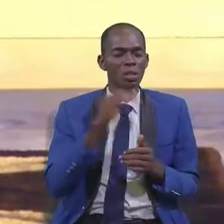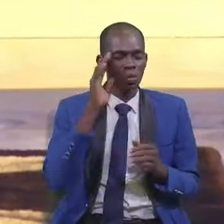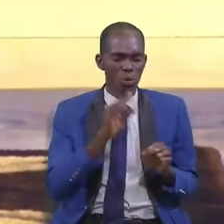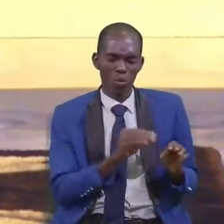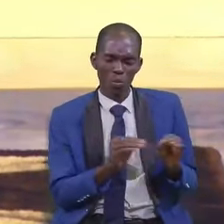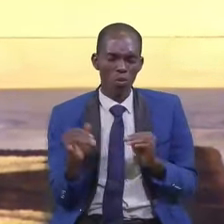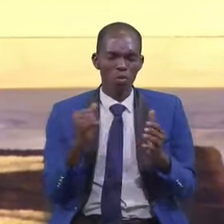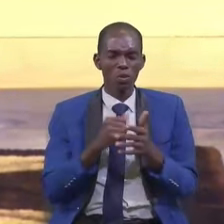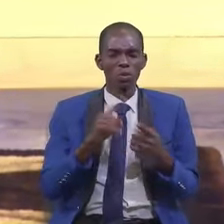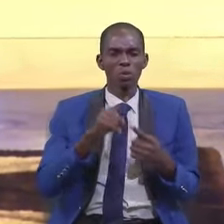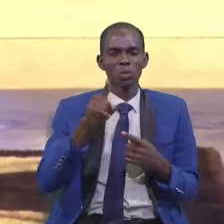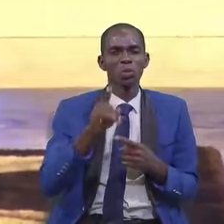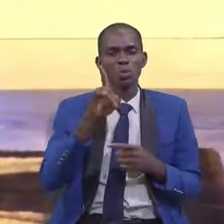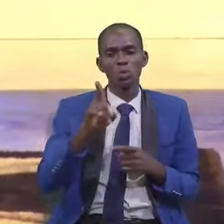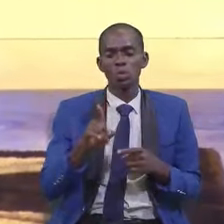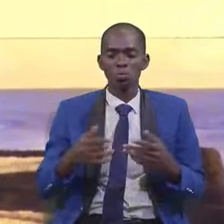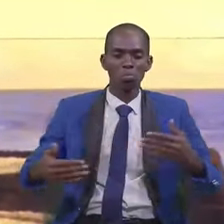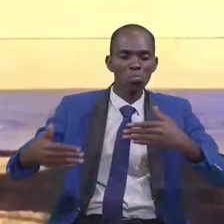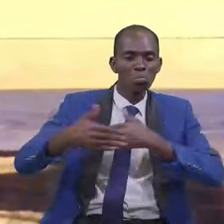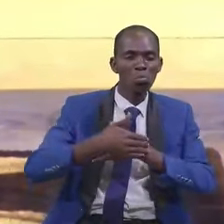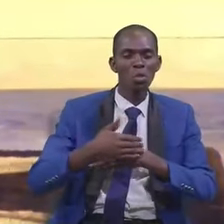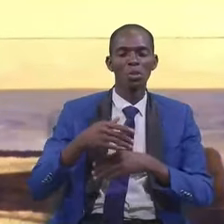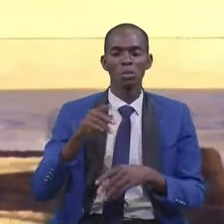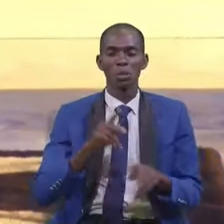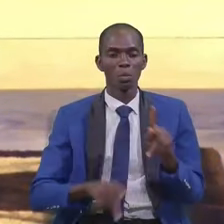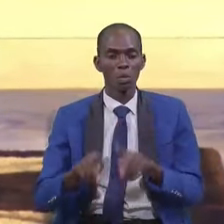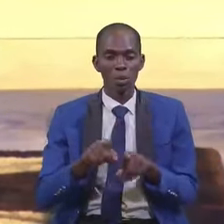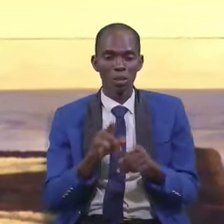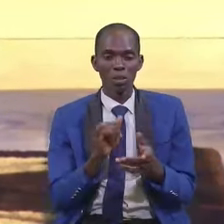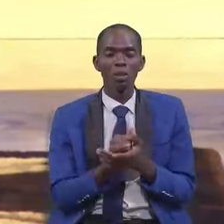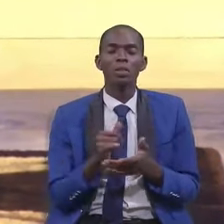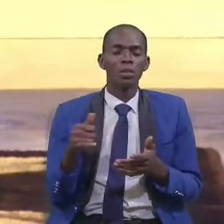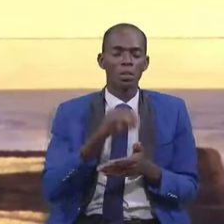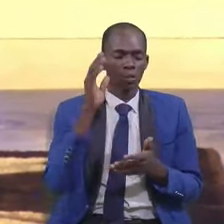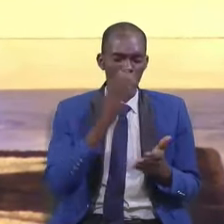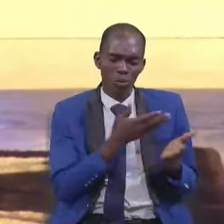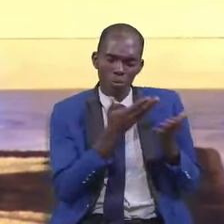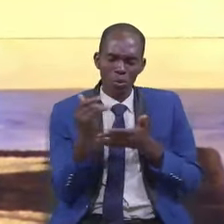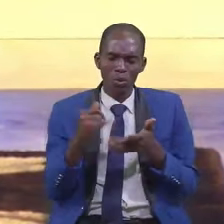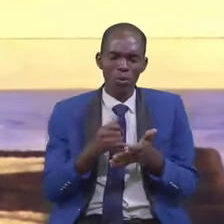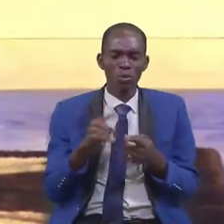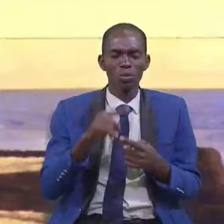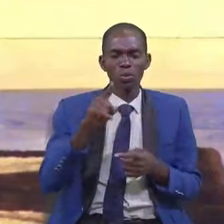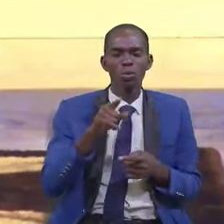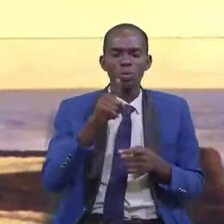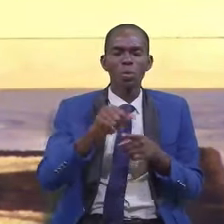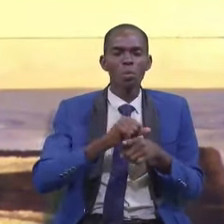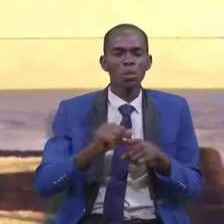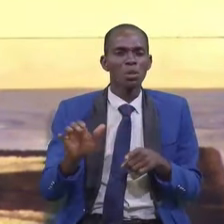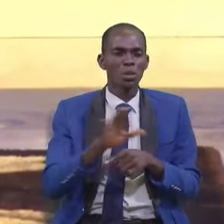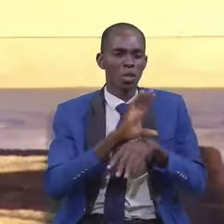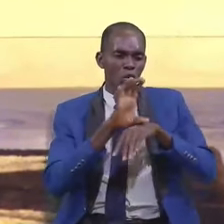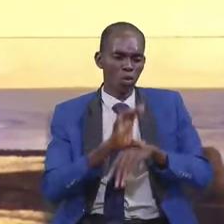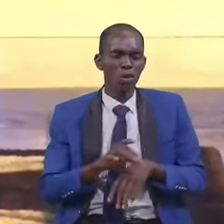embrassez, ils vont vous les transférer. Si vous pratiquez leur culture, ils vont vous les transférer. Si vous pratiquez leur tradition, ils vont